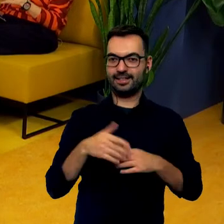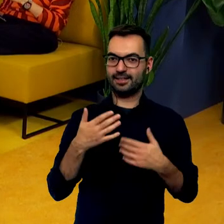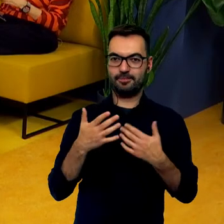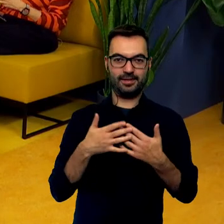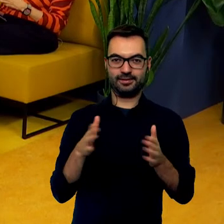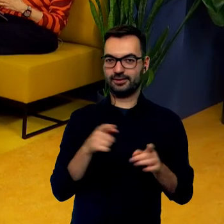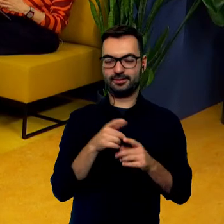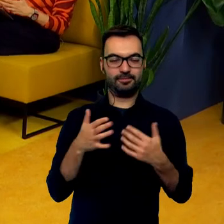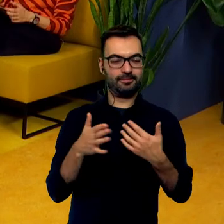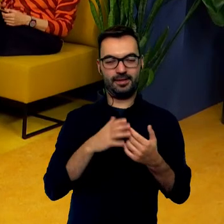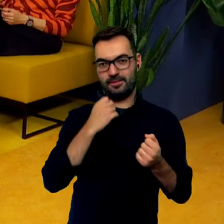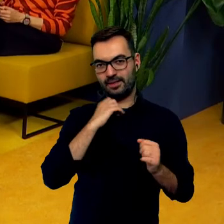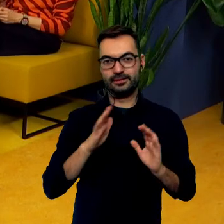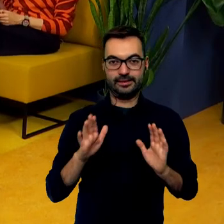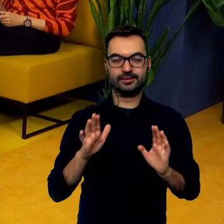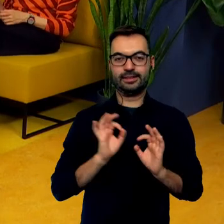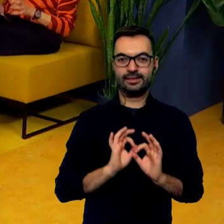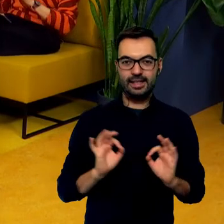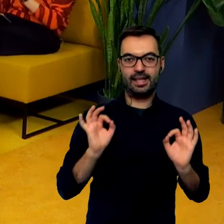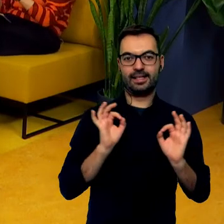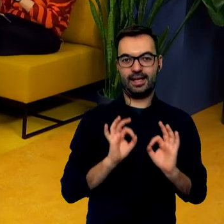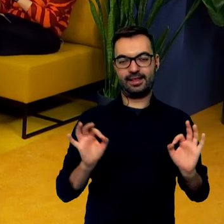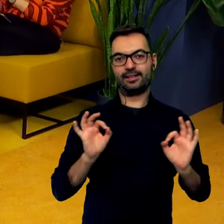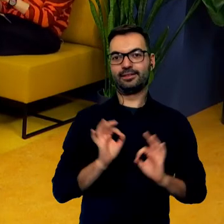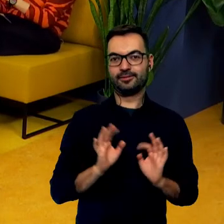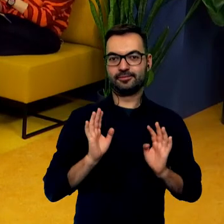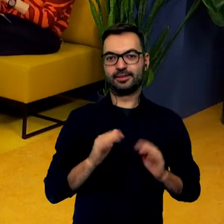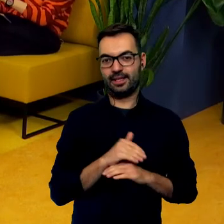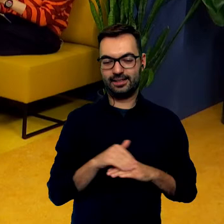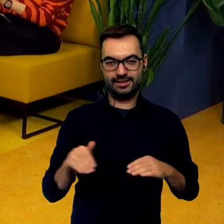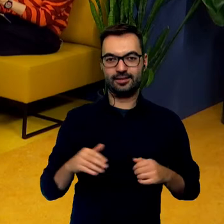jest bardzo tutaj naprawdę